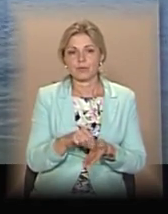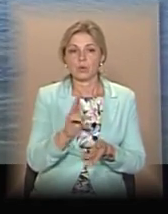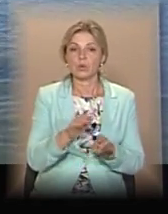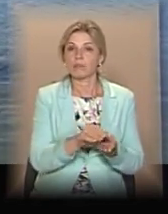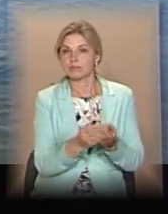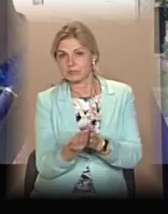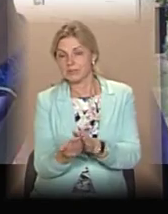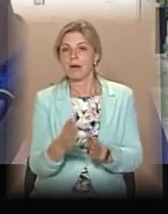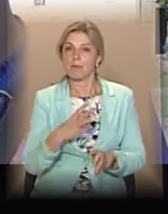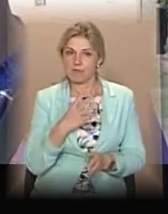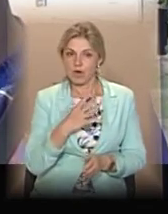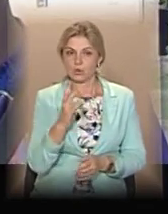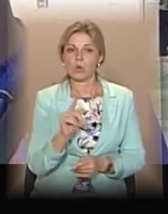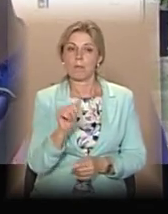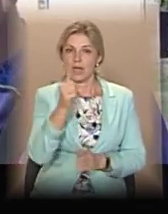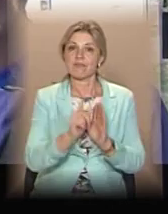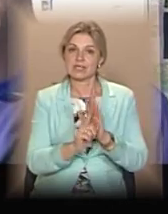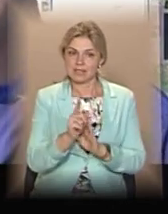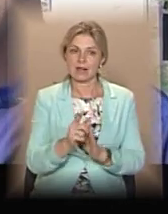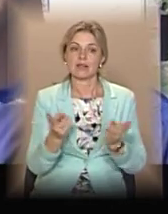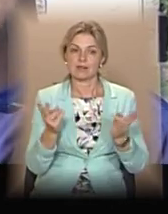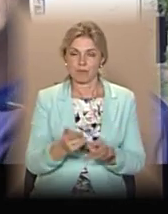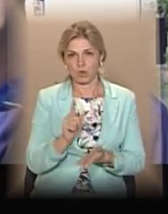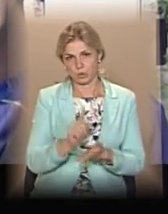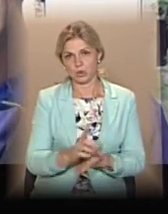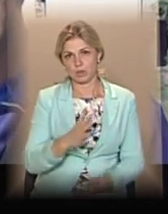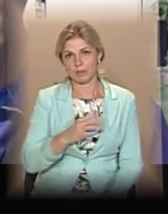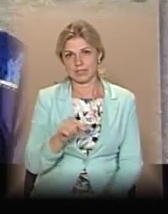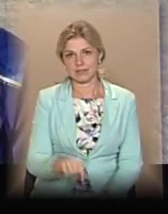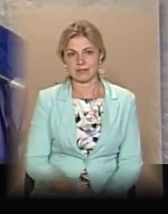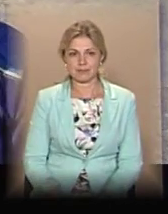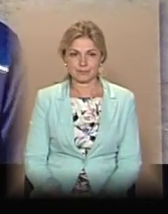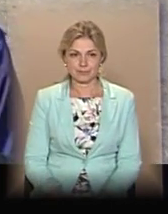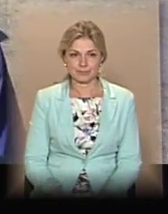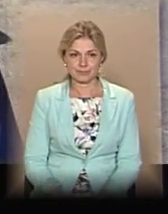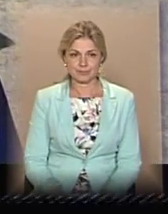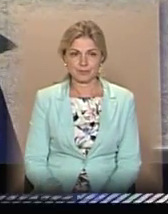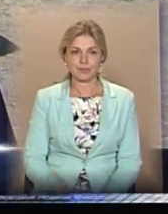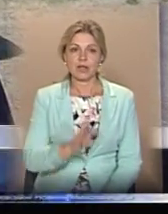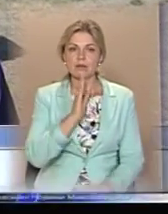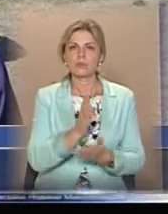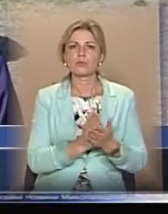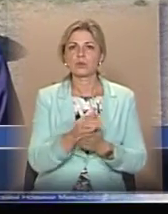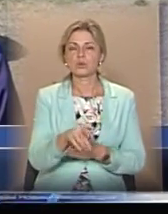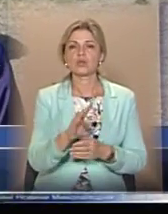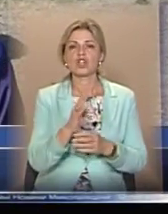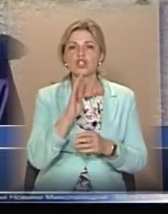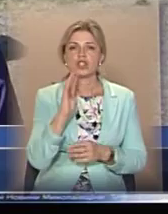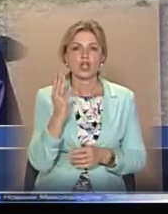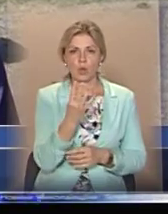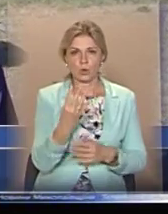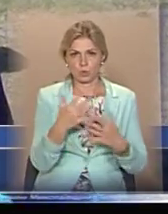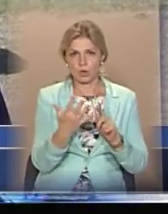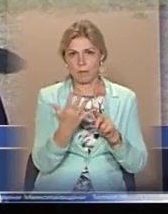но уже первый старт, он необходим, он должен быть здесь. Я занимаюсь 4 года греблей, уже пошел